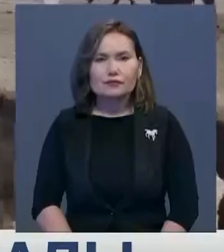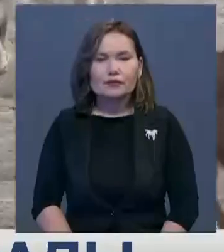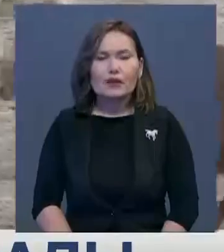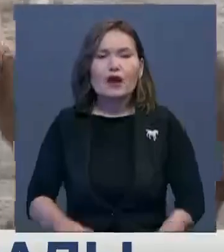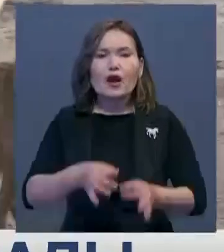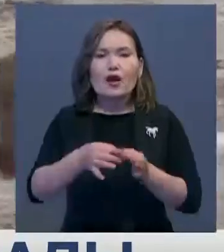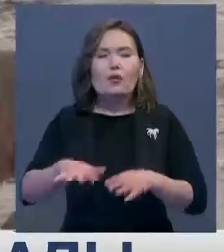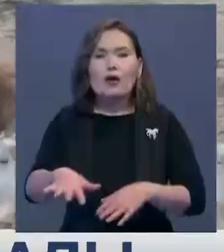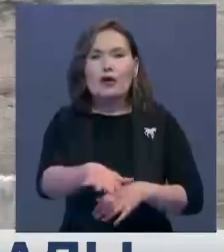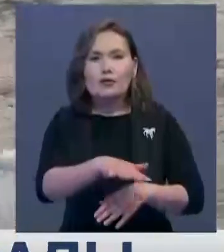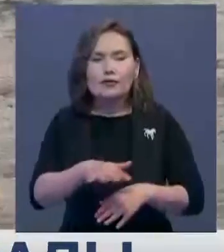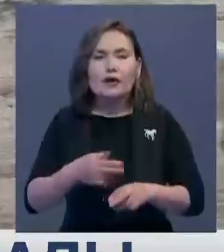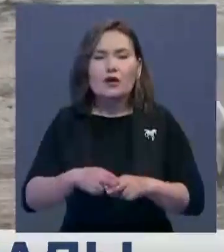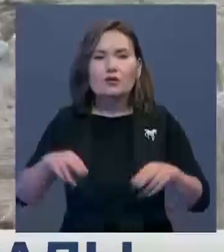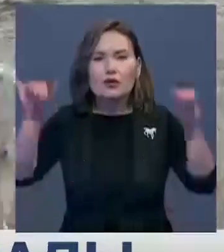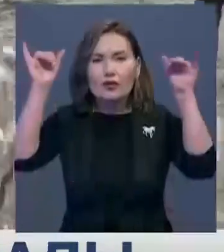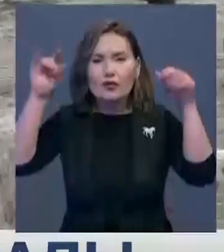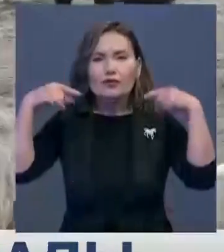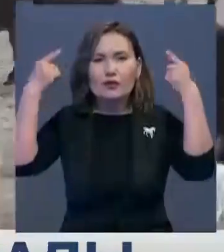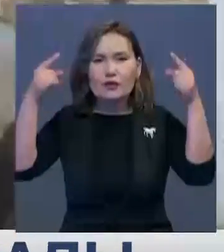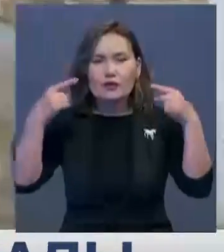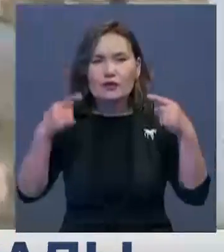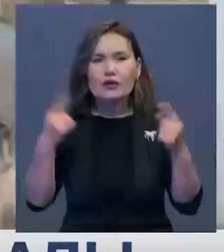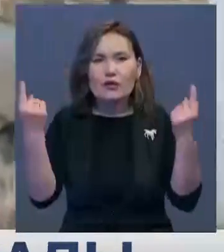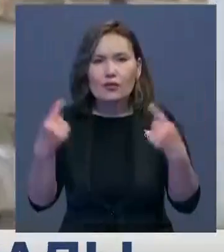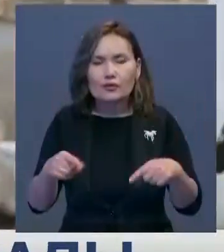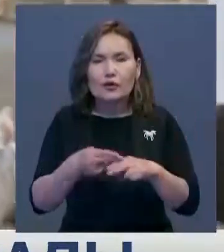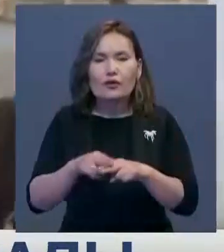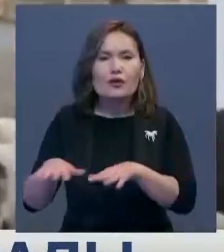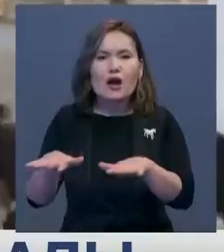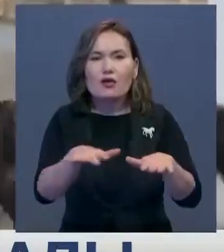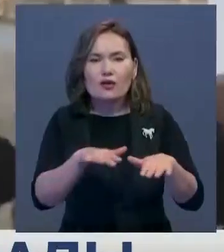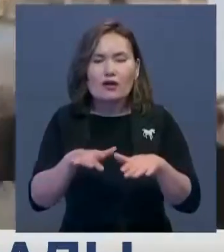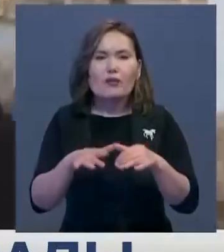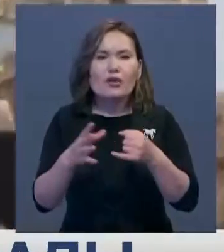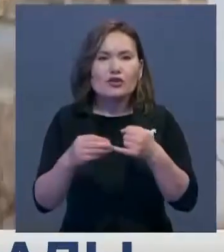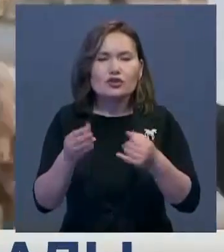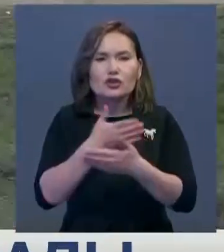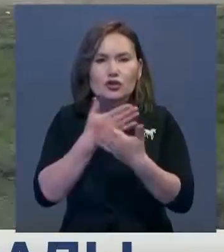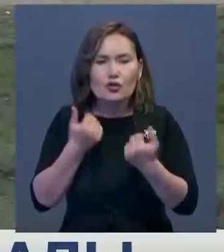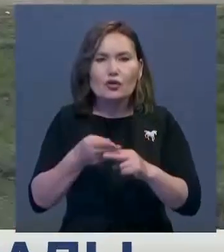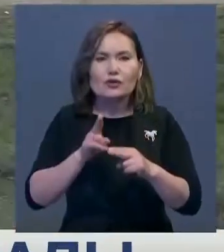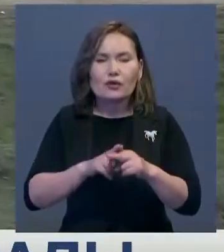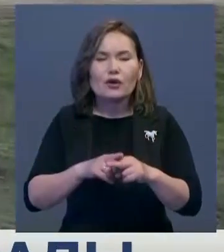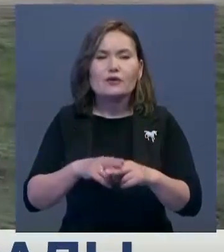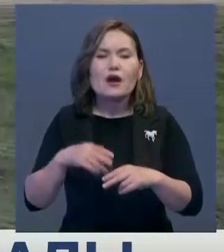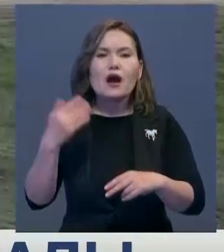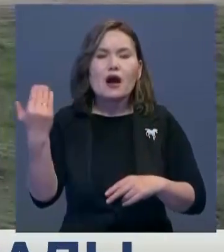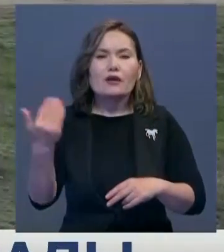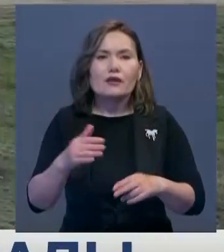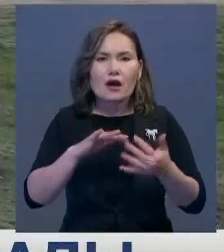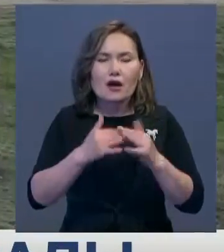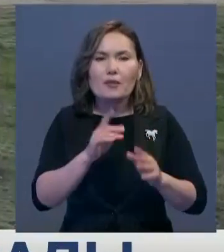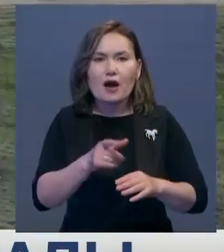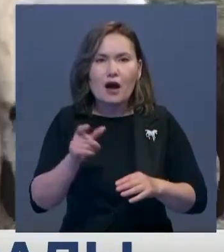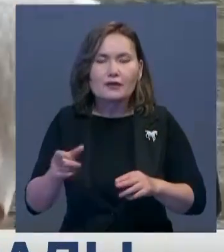Қызылқоға ауданының төрт түлігі бұрынғыдай күйлі емес. Тозып кеткен жайылымның өзі тарыла бастаған. Ауыл малшылары қой ешкісін айналдырған 10 шақырымнан